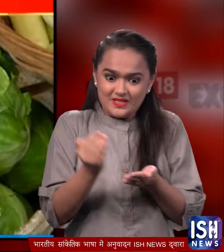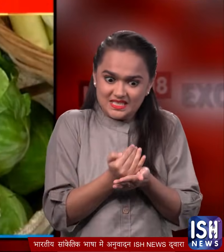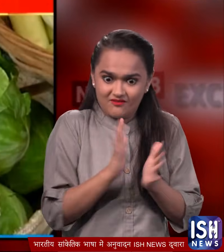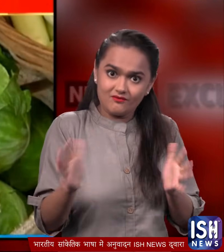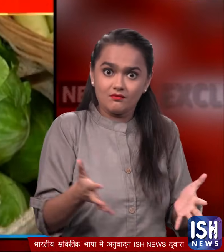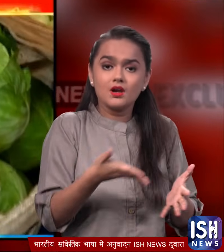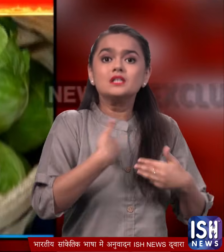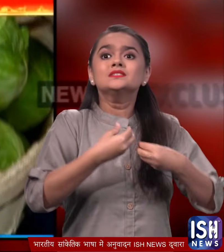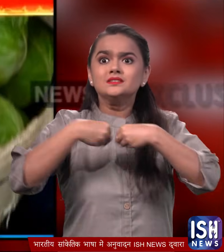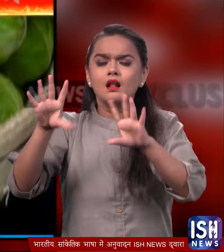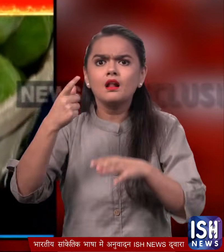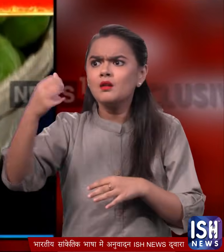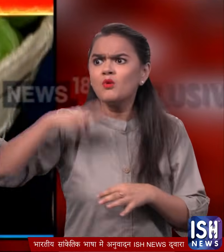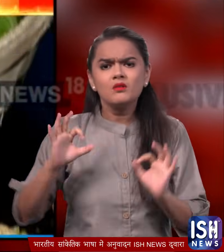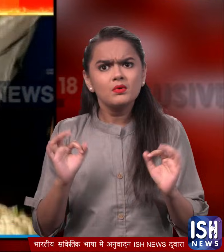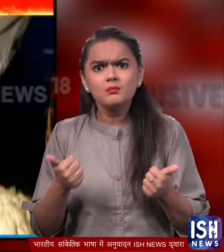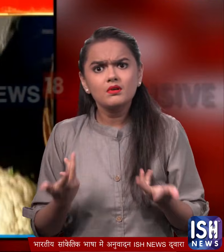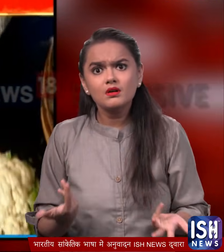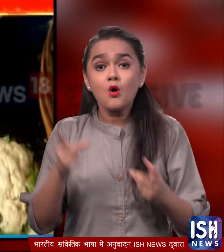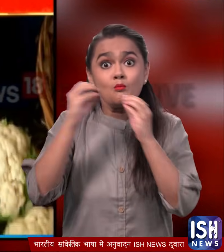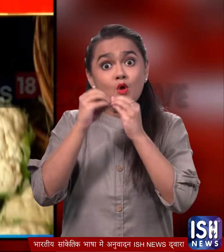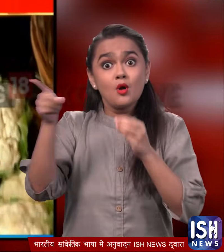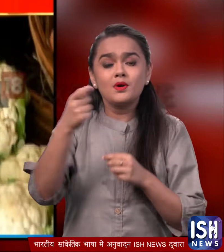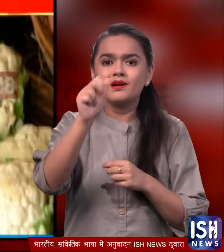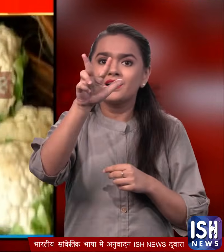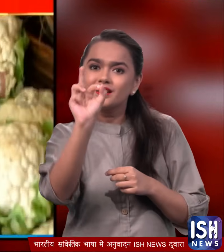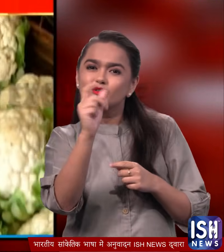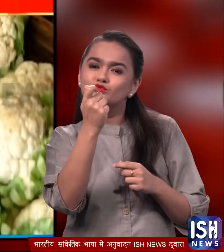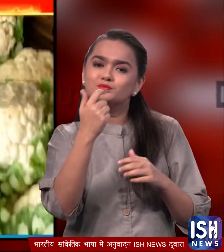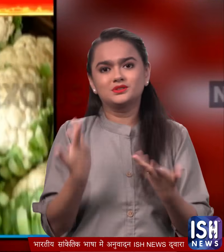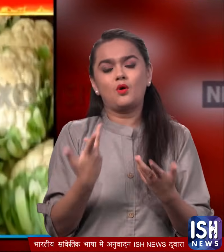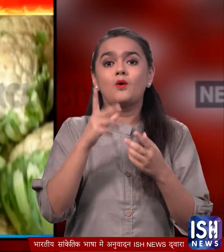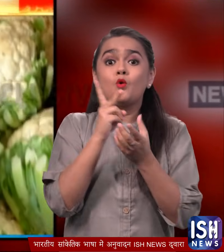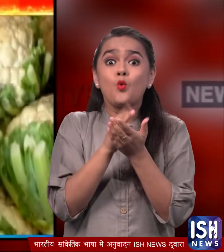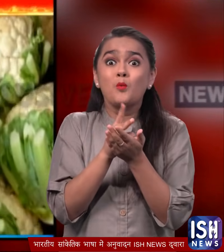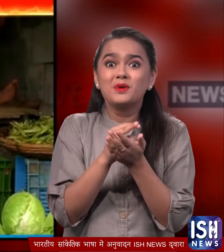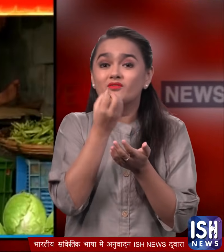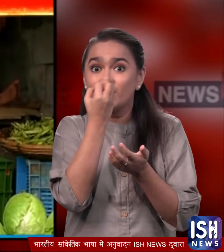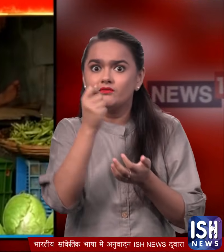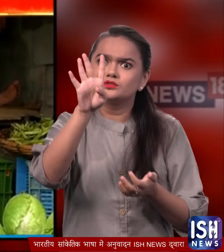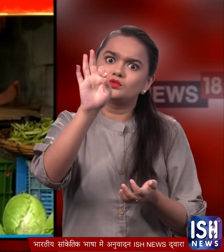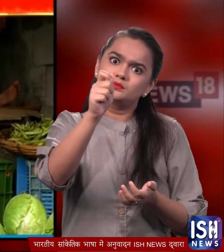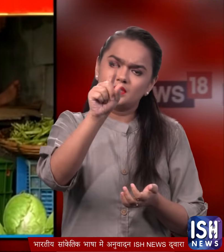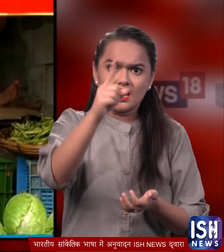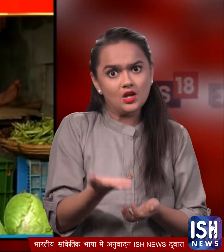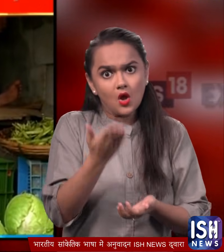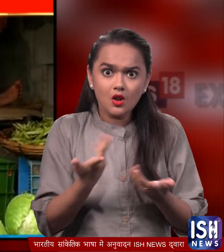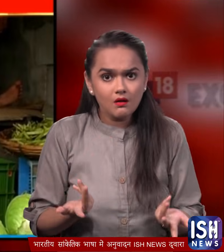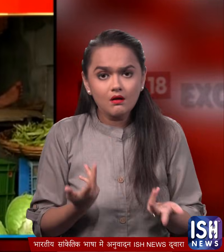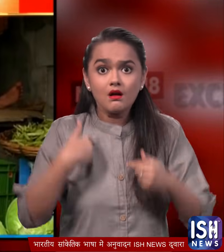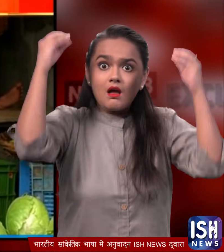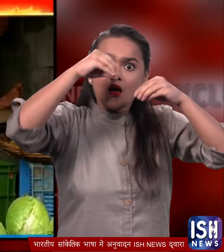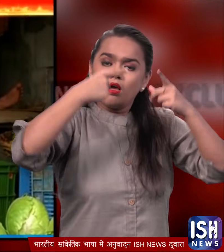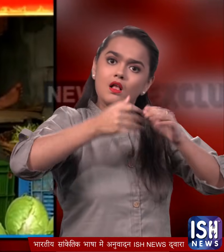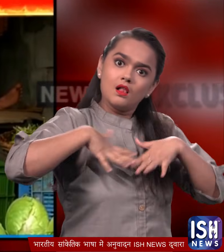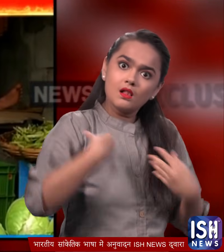रही। लेकिन मुंबई में यही फूल गोभी बाजारों में 80 रुपए और पत्ता गोभी 40 रुपए किलो बिक रही है। बारिश की वजह से माल सड़ रहा है,